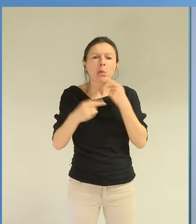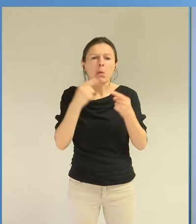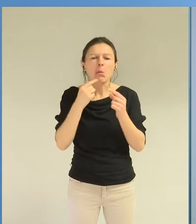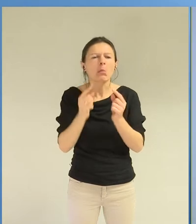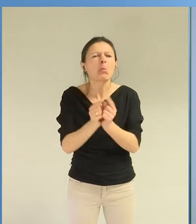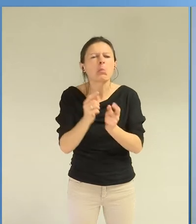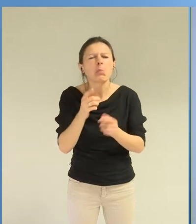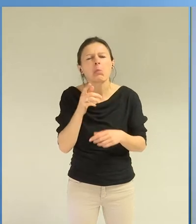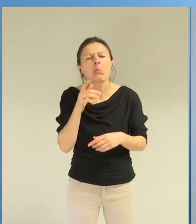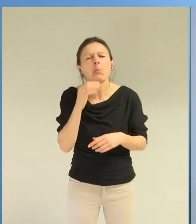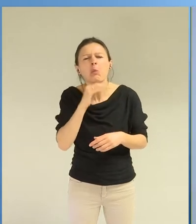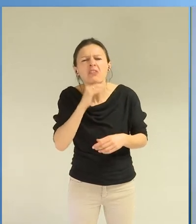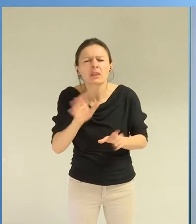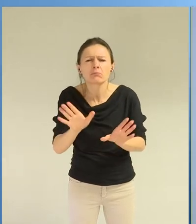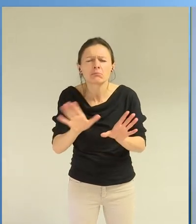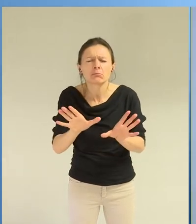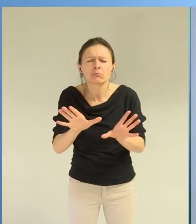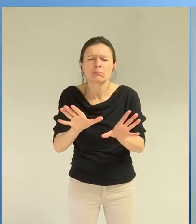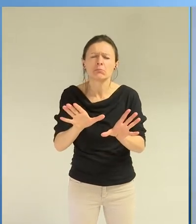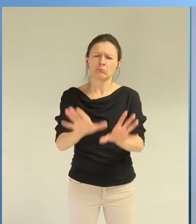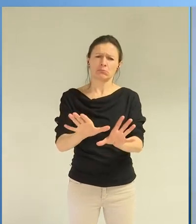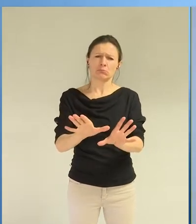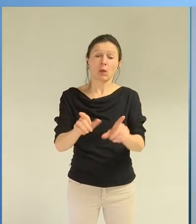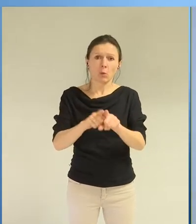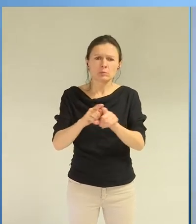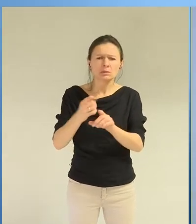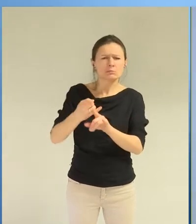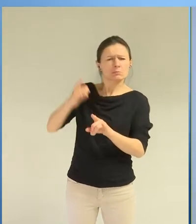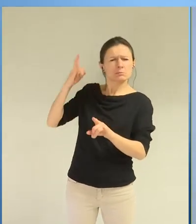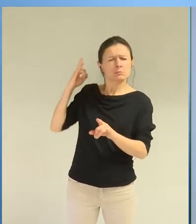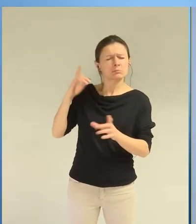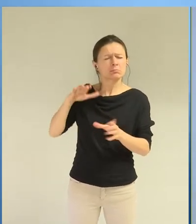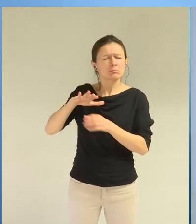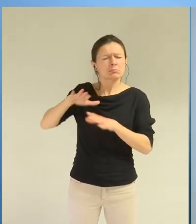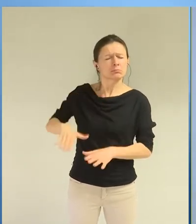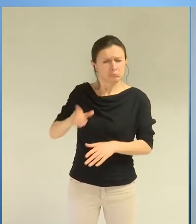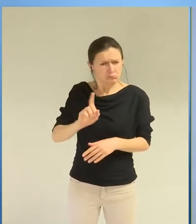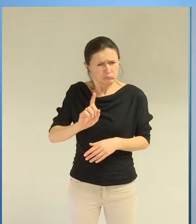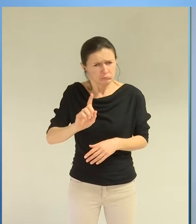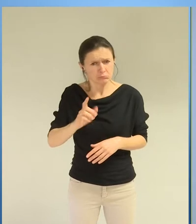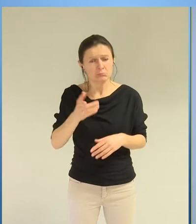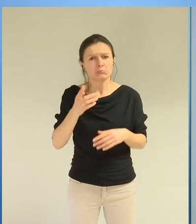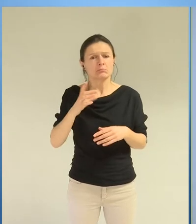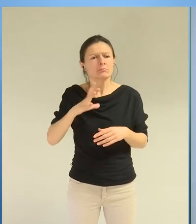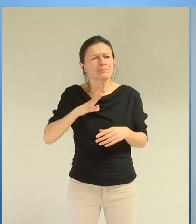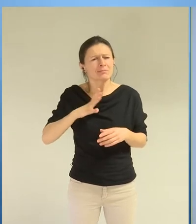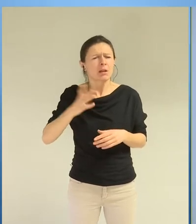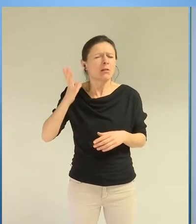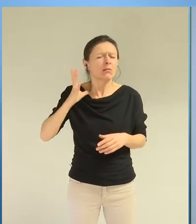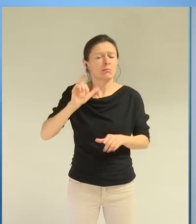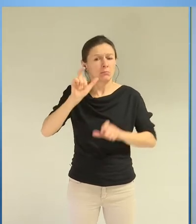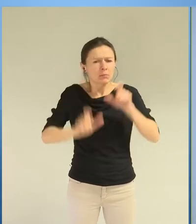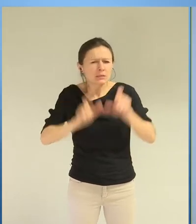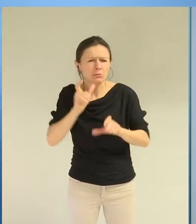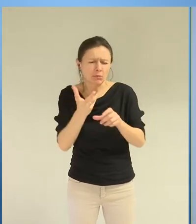relativisme qui saccagent le travail des générations précédentes celles et ceux qui ont bâti de toutes leurs forces notre système